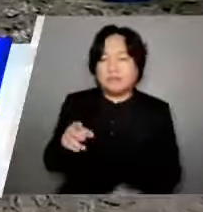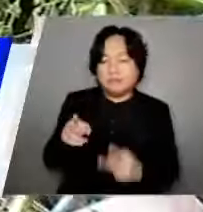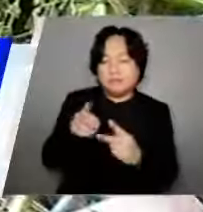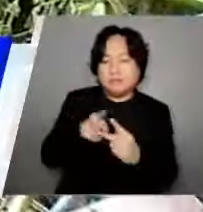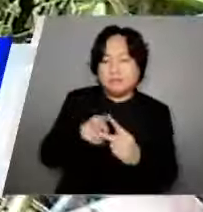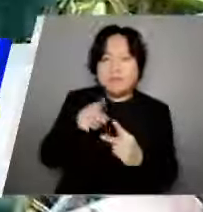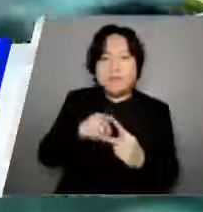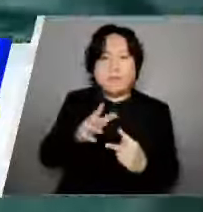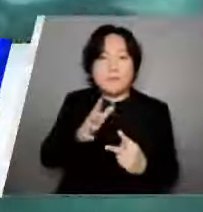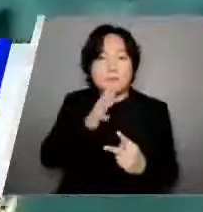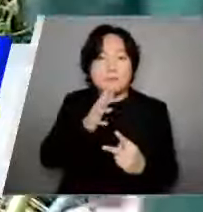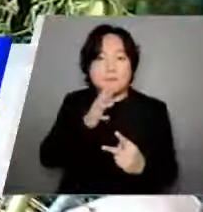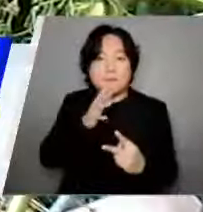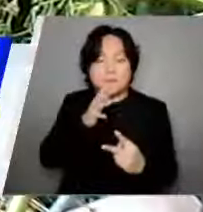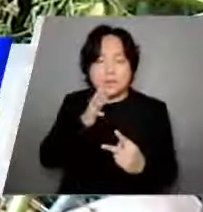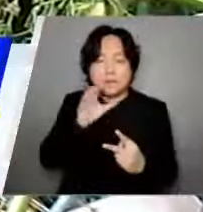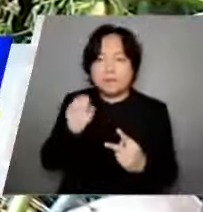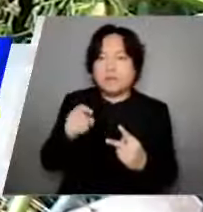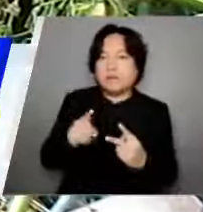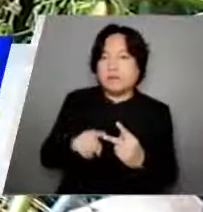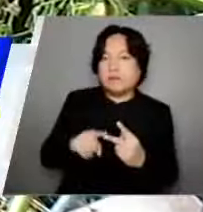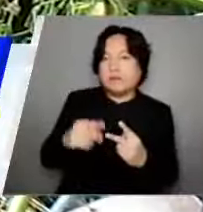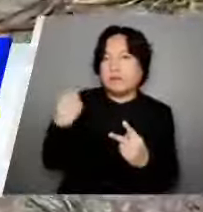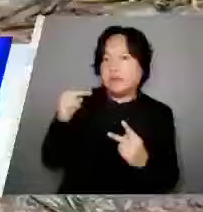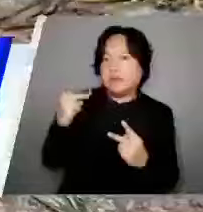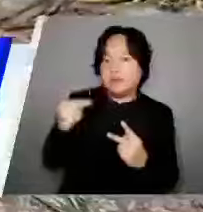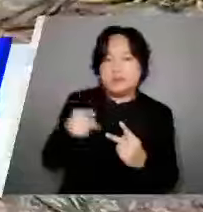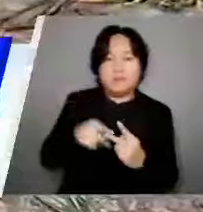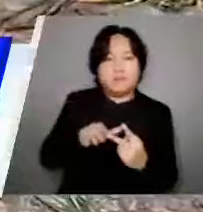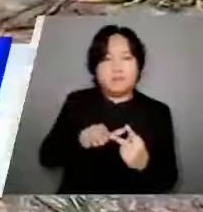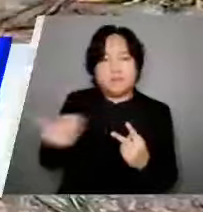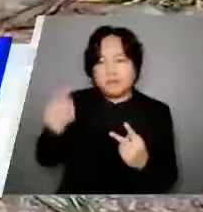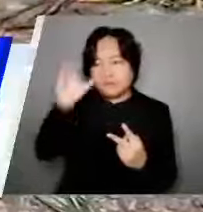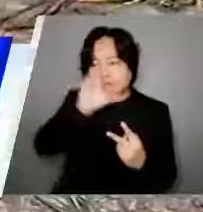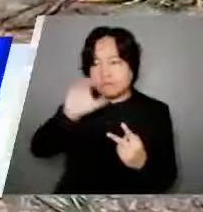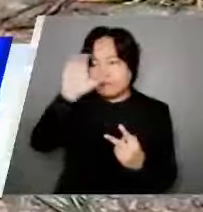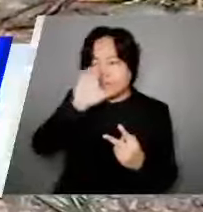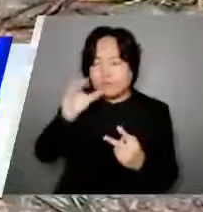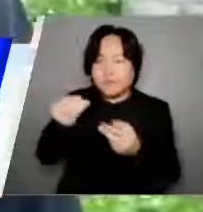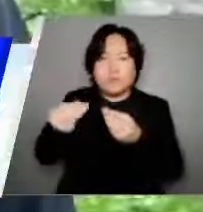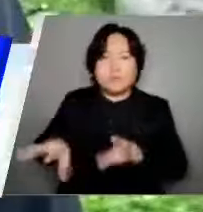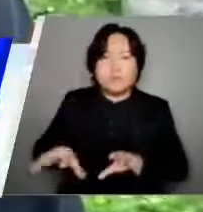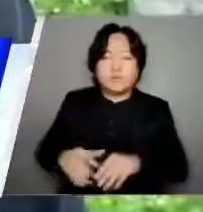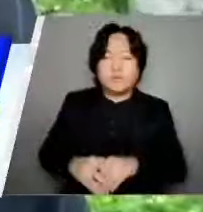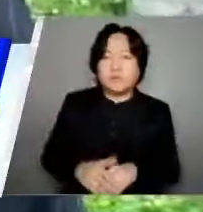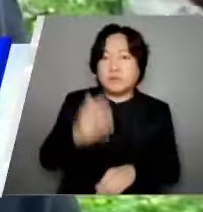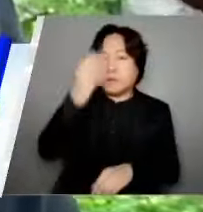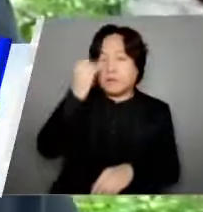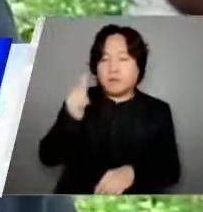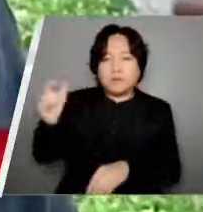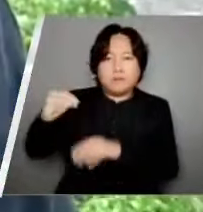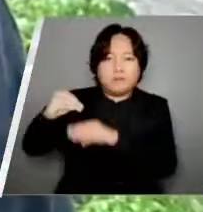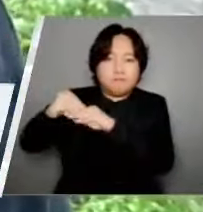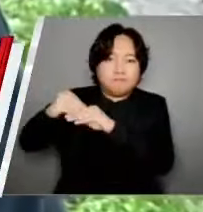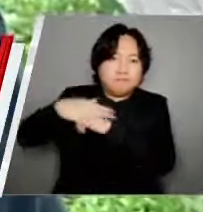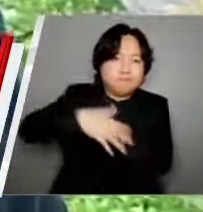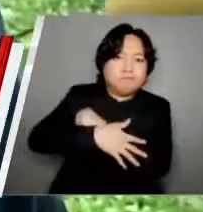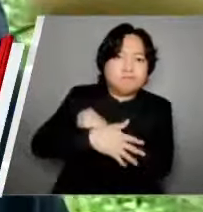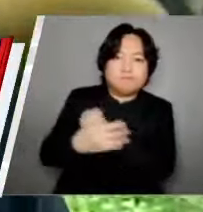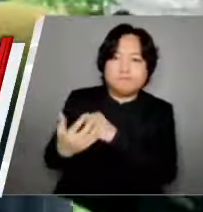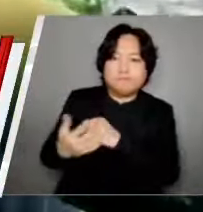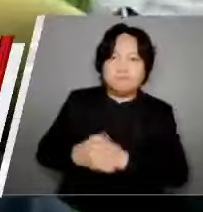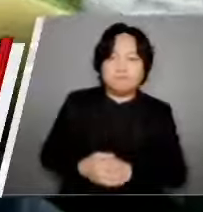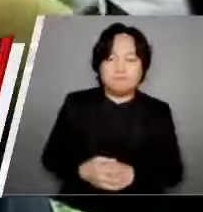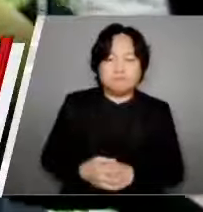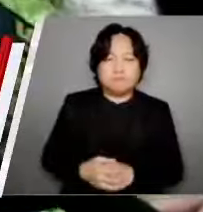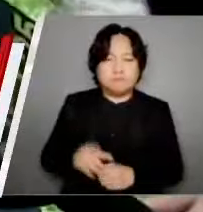maglola matapos tangay ng lumaragas ang tubig ang kanilang bahay sa Barangay San Luis, Antipolo City. Hindi ko na po makapigil yung iyak ko